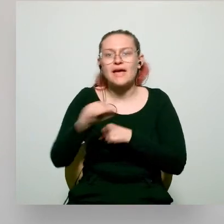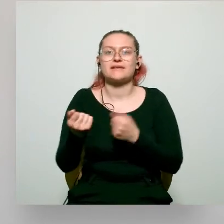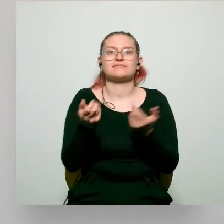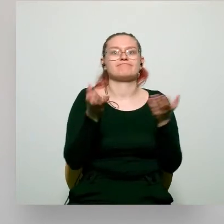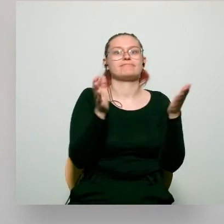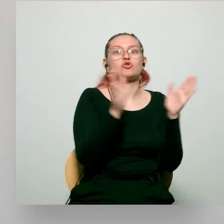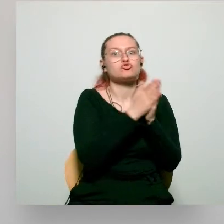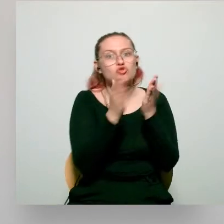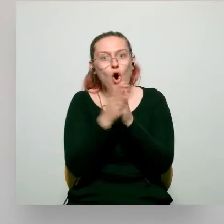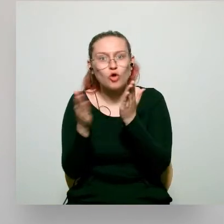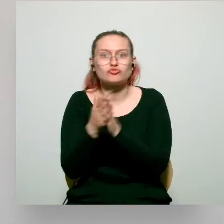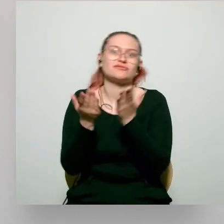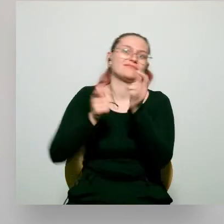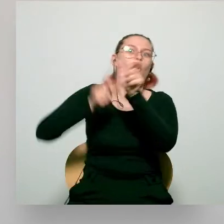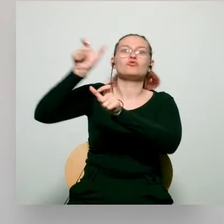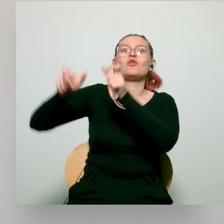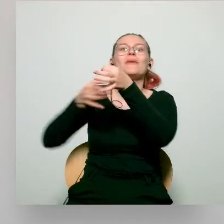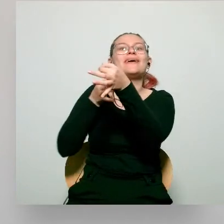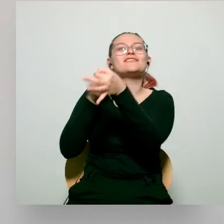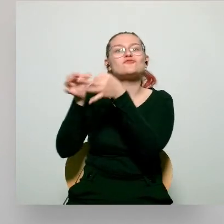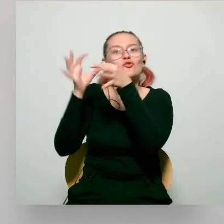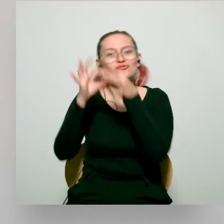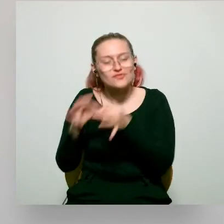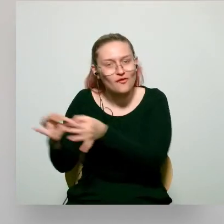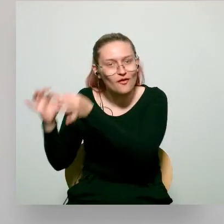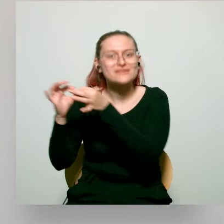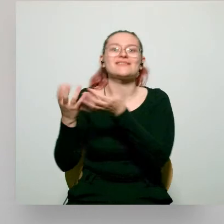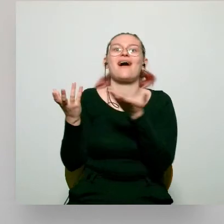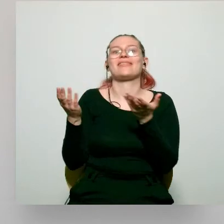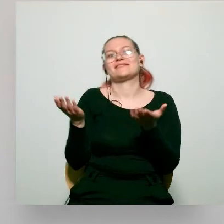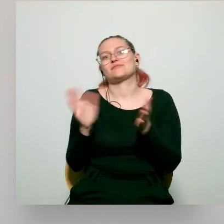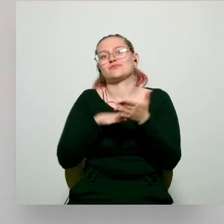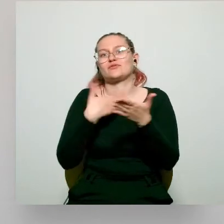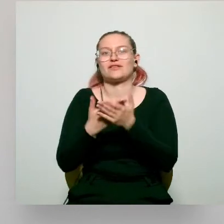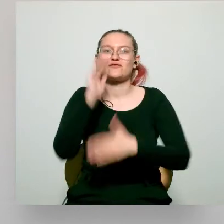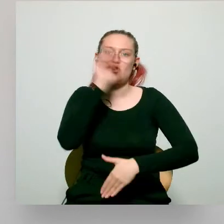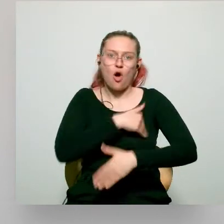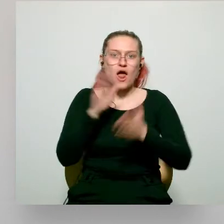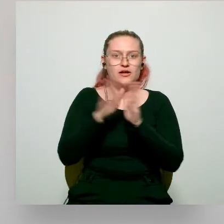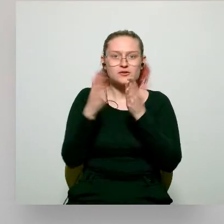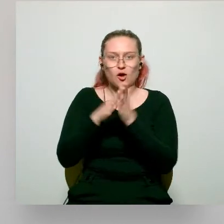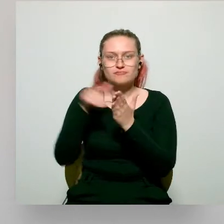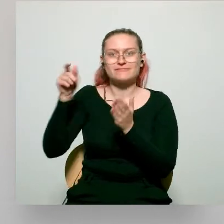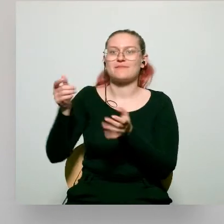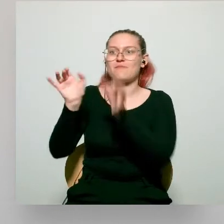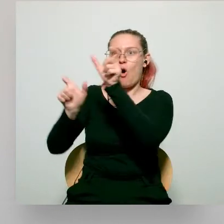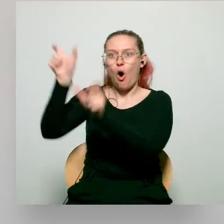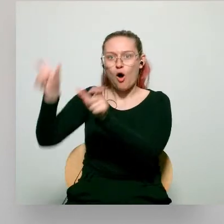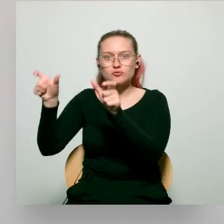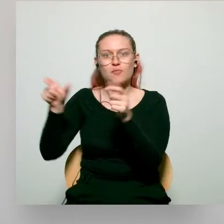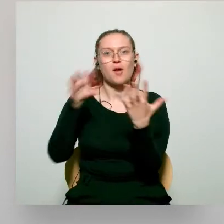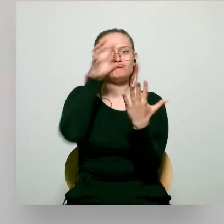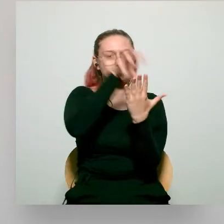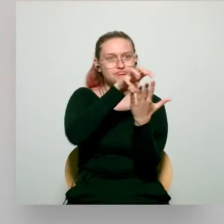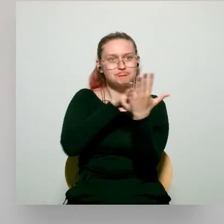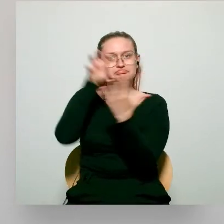historyczne postaci, które są umieszczane w podręcznikach szkolnych. No i świetnie, niech tak będzie. Wydaje